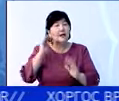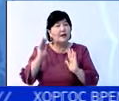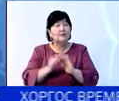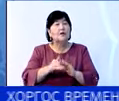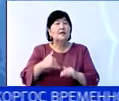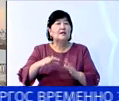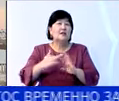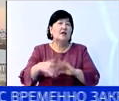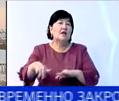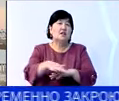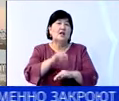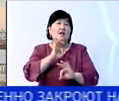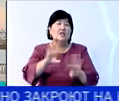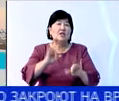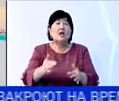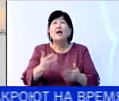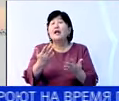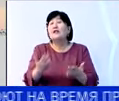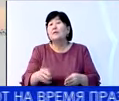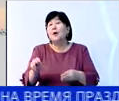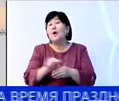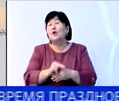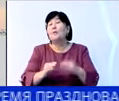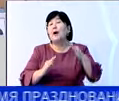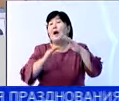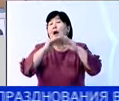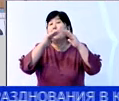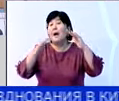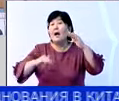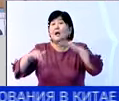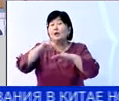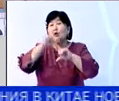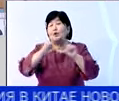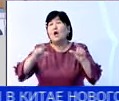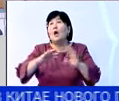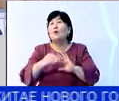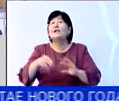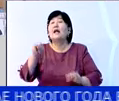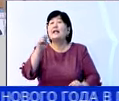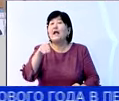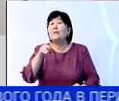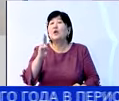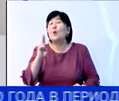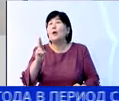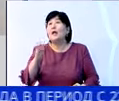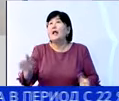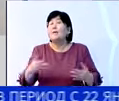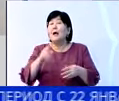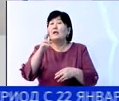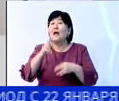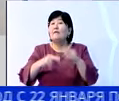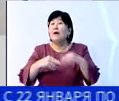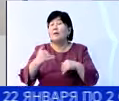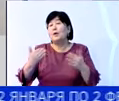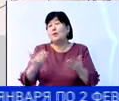чаяния сельчан. Требует ремонта потолок школьного спортзала в аульном округе Таймбета Комикбаева. Поднимался и вопрос строительства